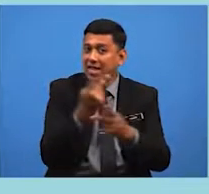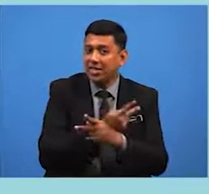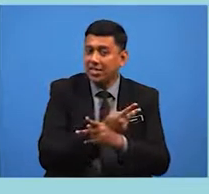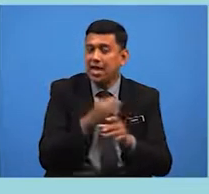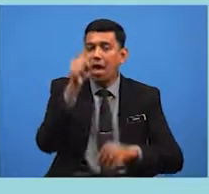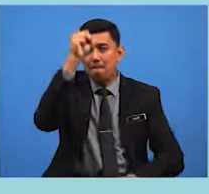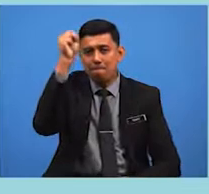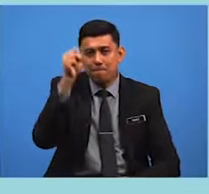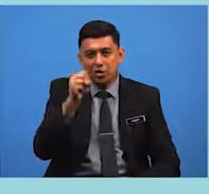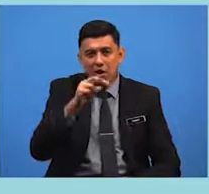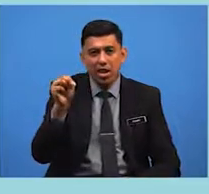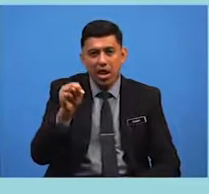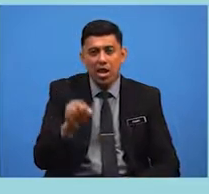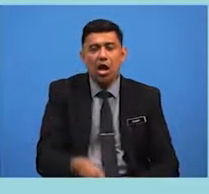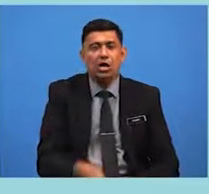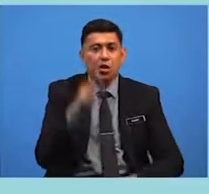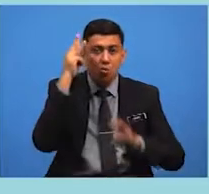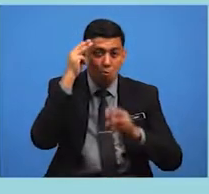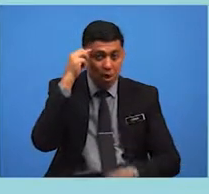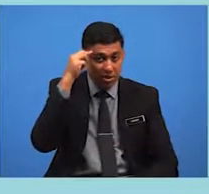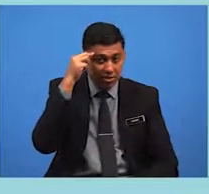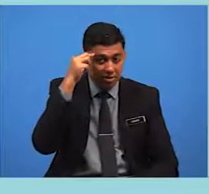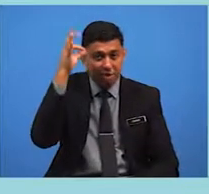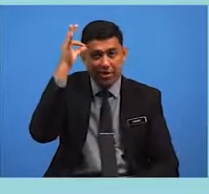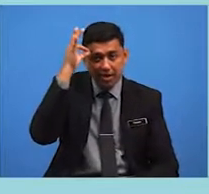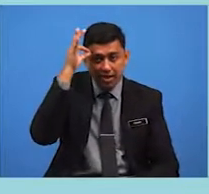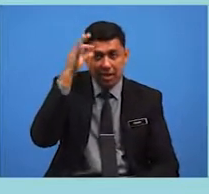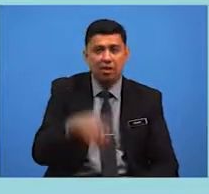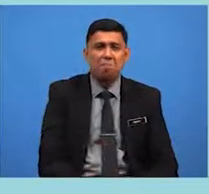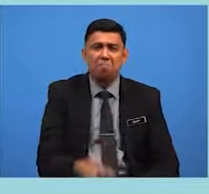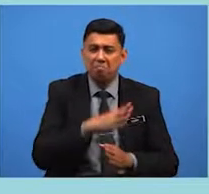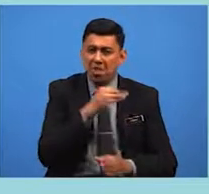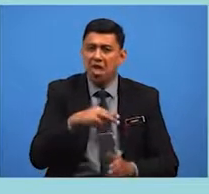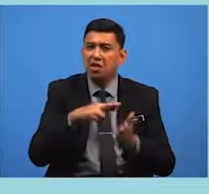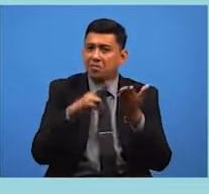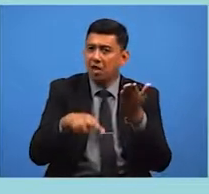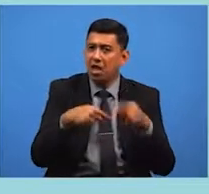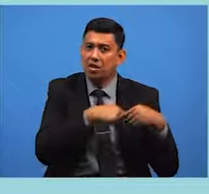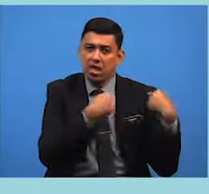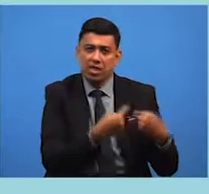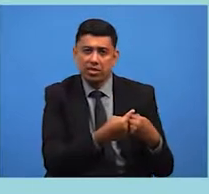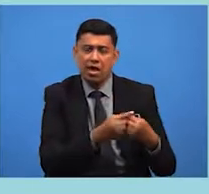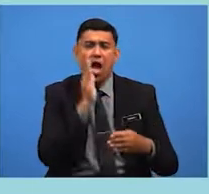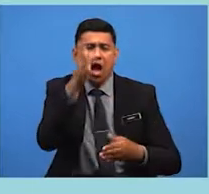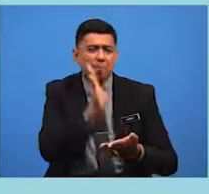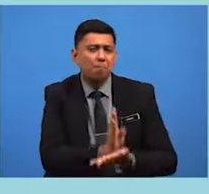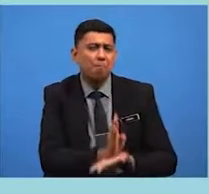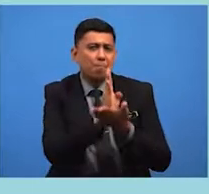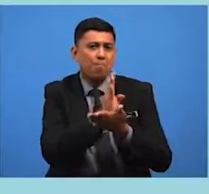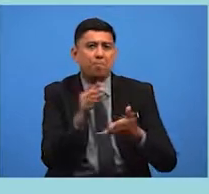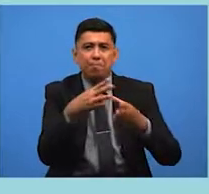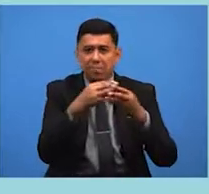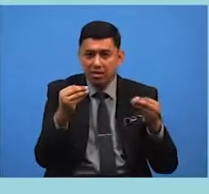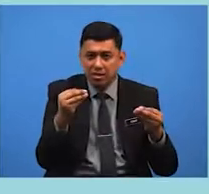persoalan kewarasan fikiran dan kerendahan hati akan membantu seseorang itu